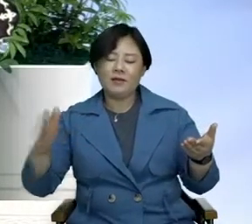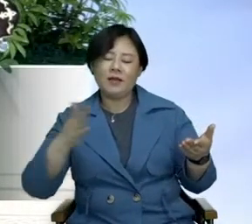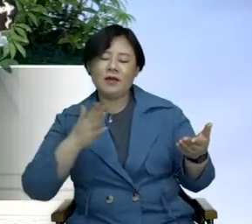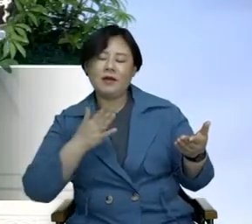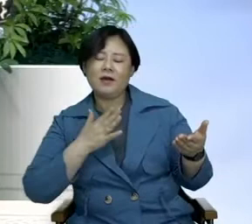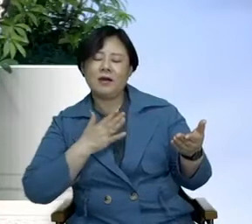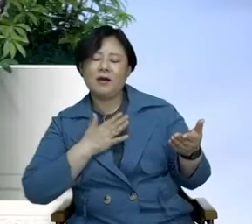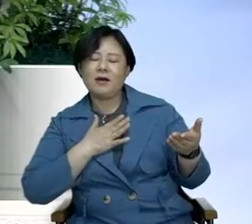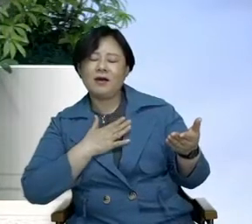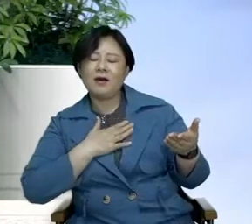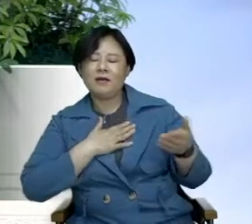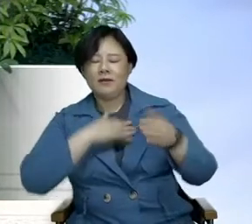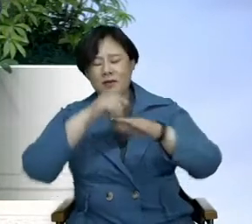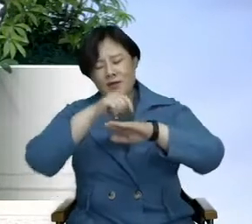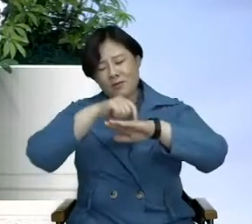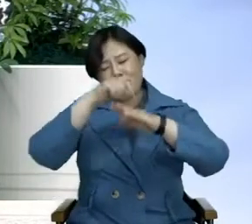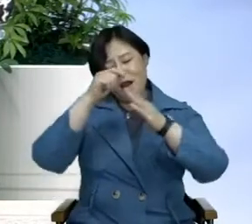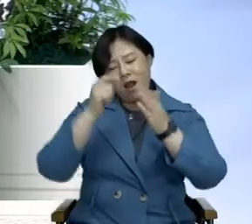내가